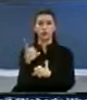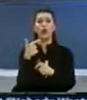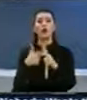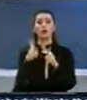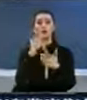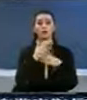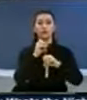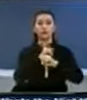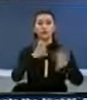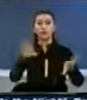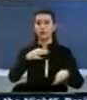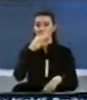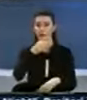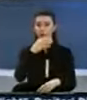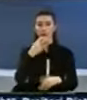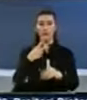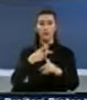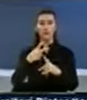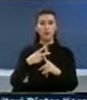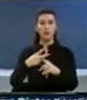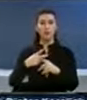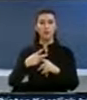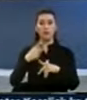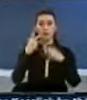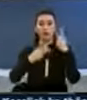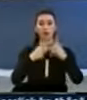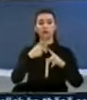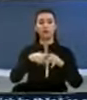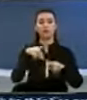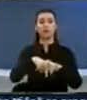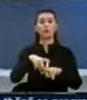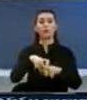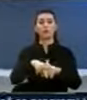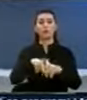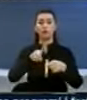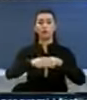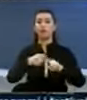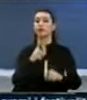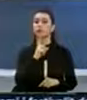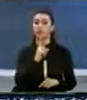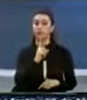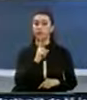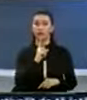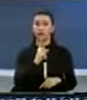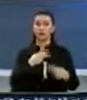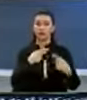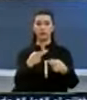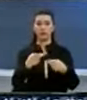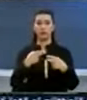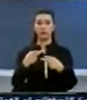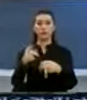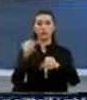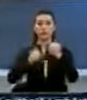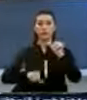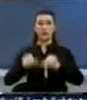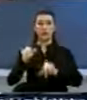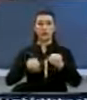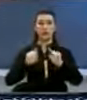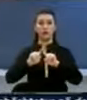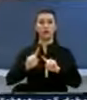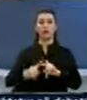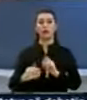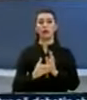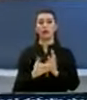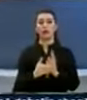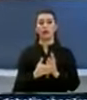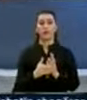media për punën që bën kardiologjinë invazive dhe pengesat që ka pas në furnizime me material përkatës për të kryer ndërhyrjet e duhura, të cilat janë